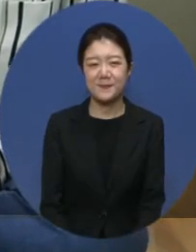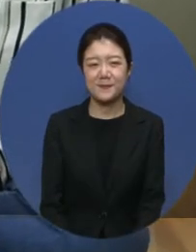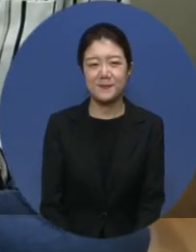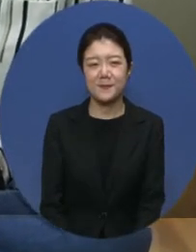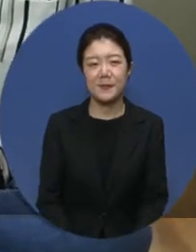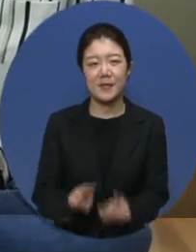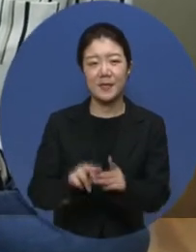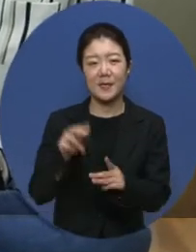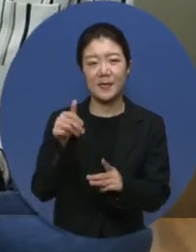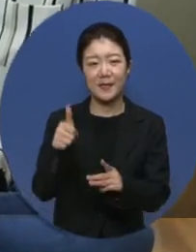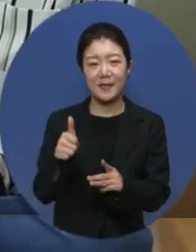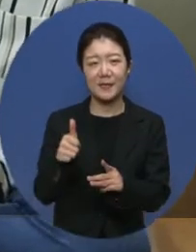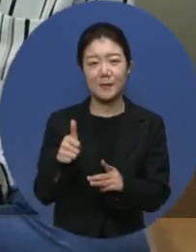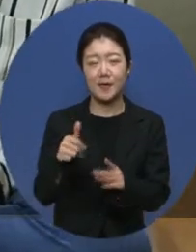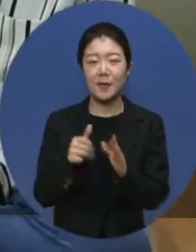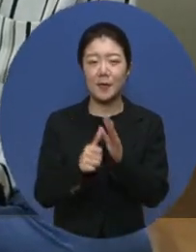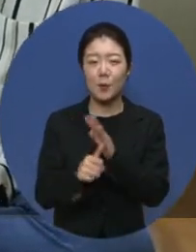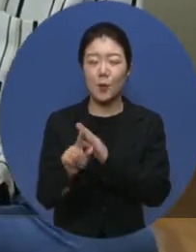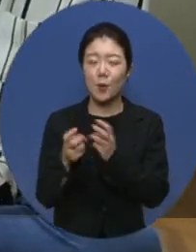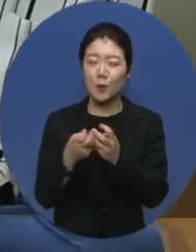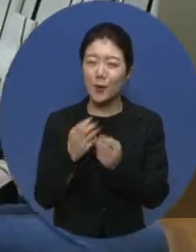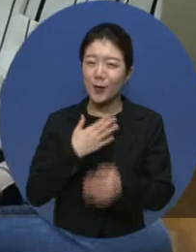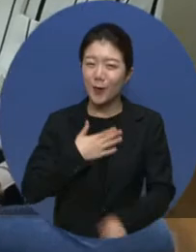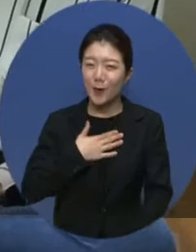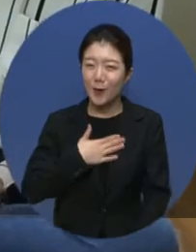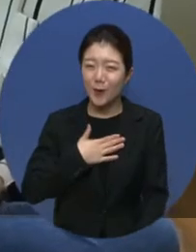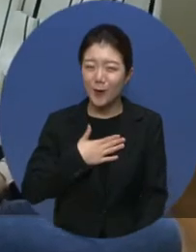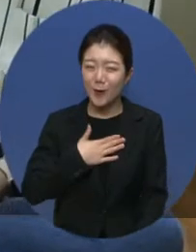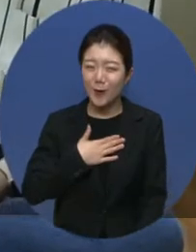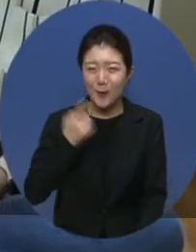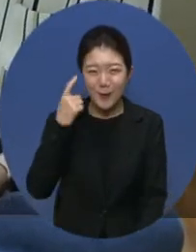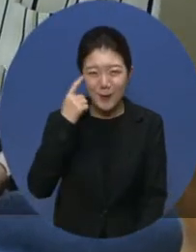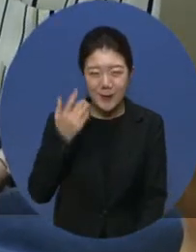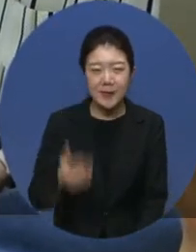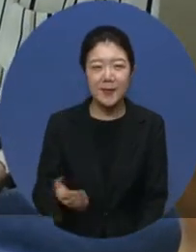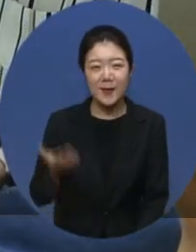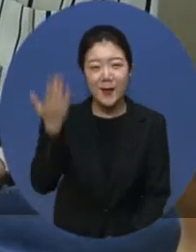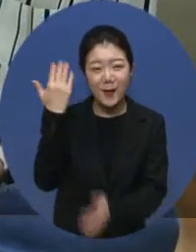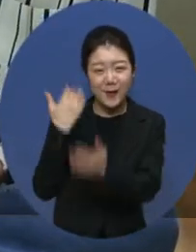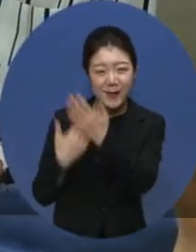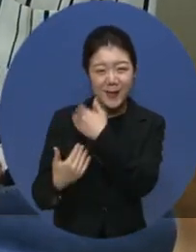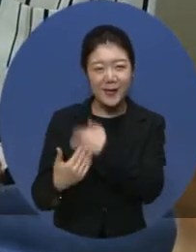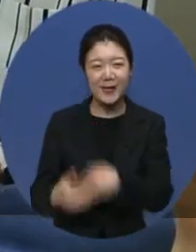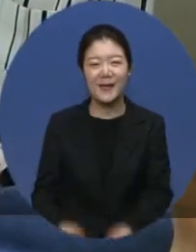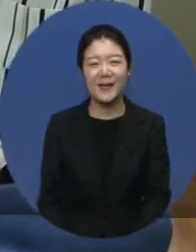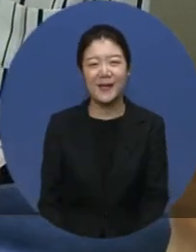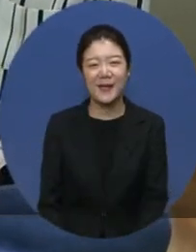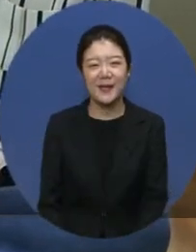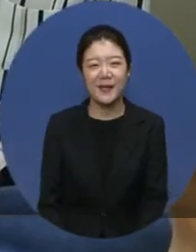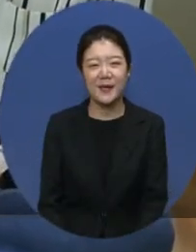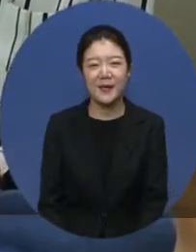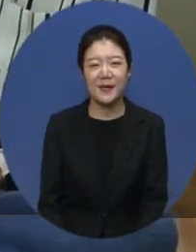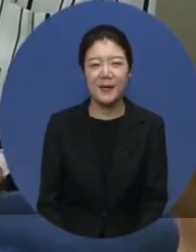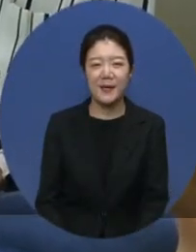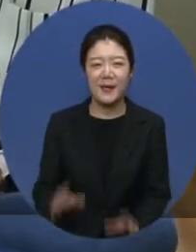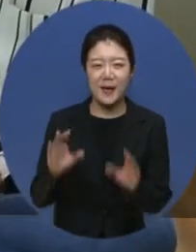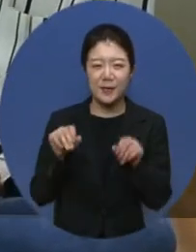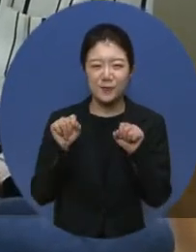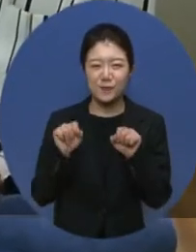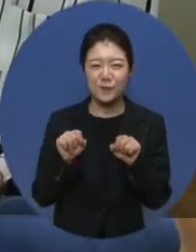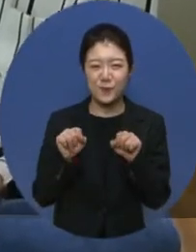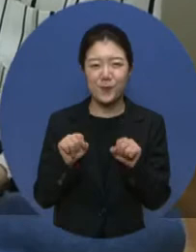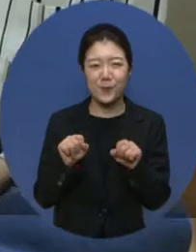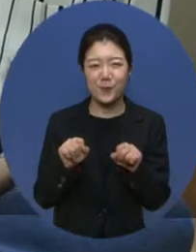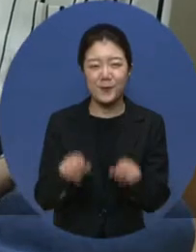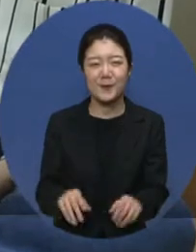선생님이시고. 센터장님은 뭐 대표님 어떻게 알고 계신 거예요? 예전에 저기. 그 어머니 아이 윤재라고